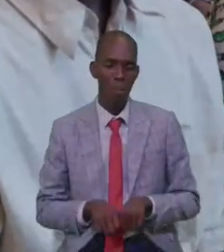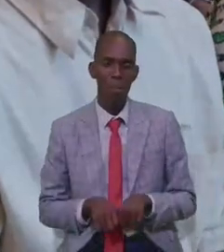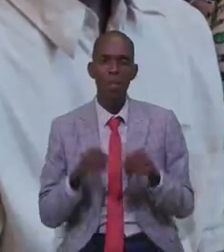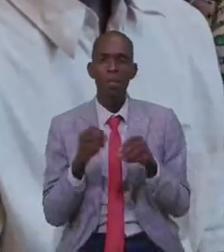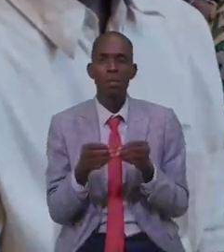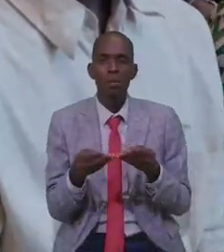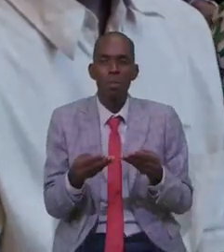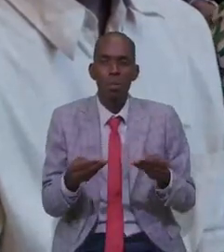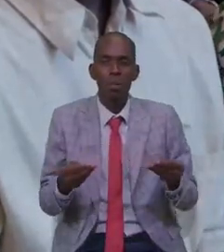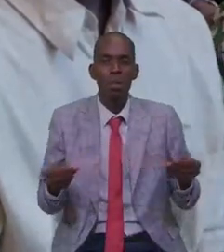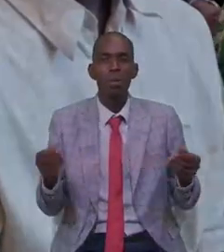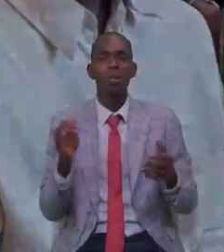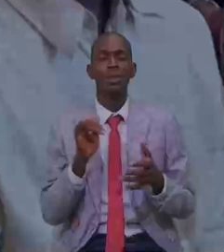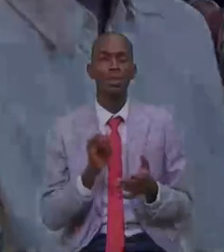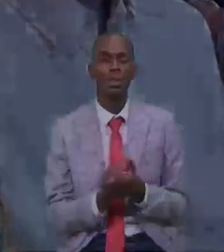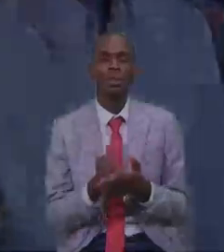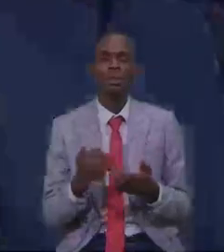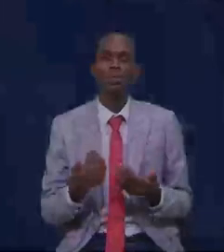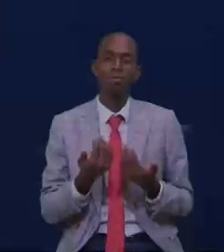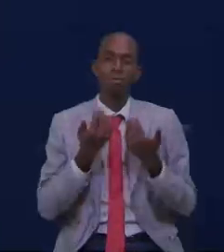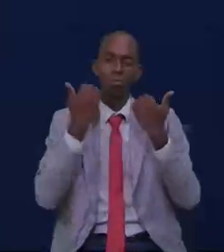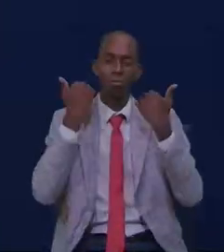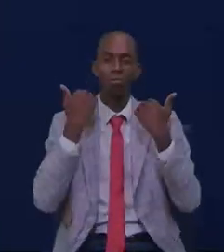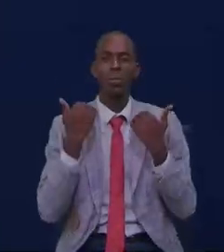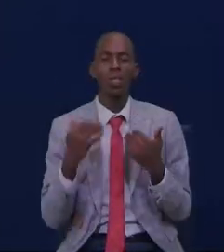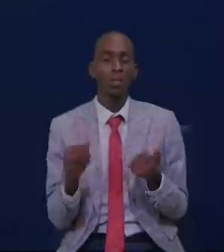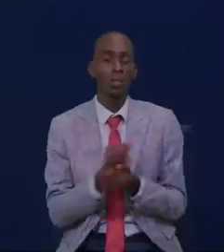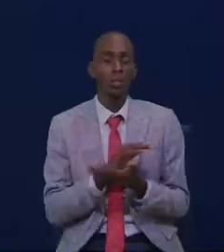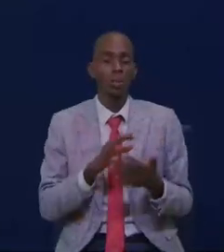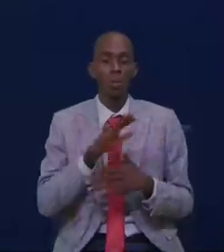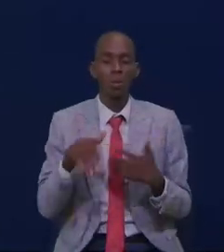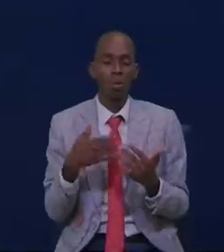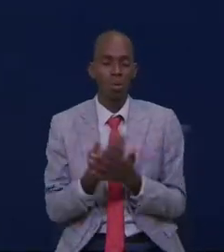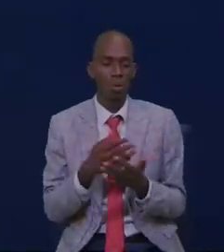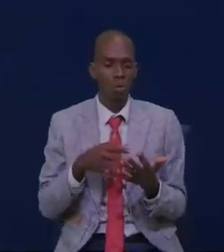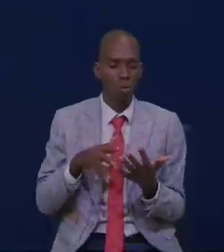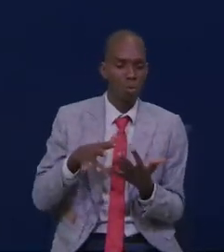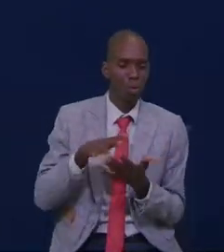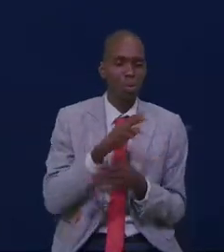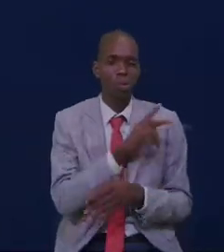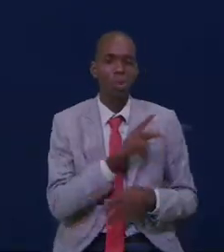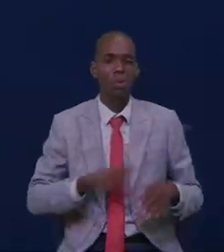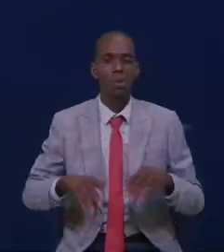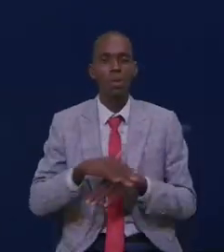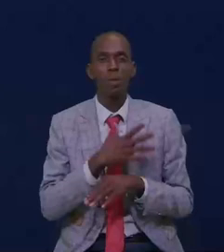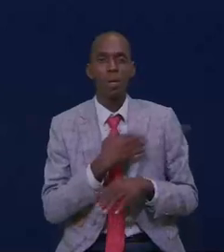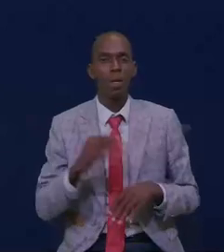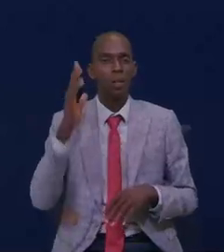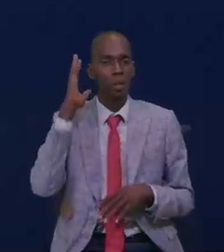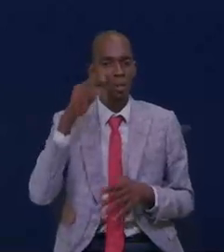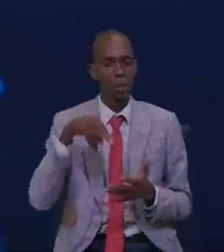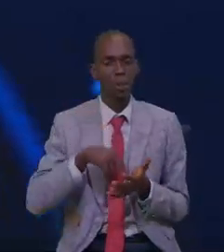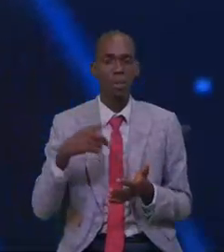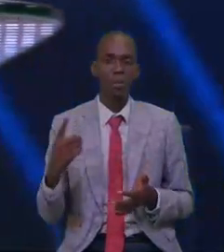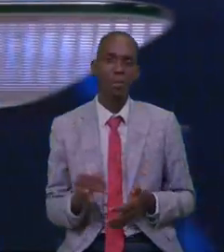point sous la domination d'un autre peuple. Il brisera et anéantira tous ces royaumes-là et lui-même